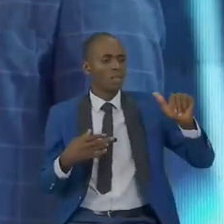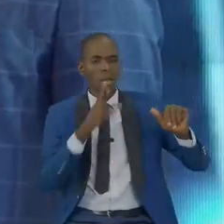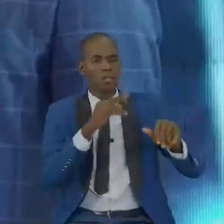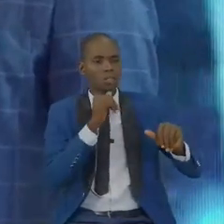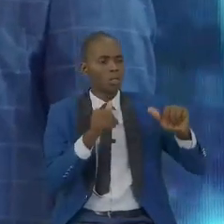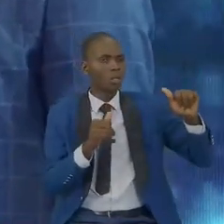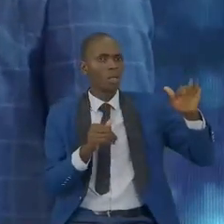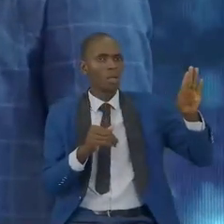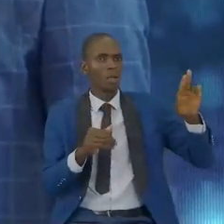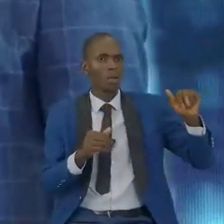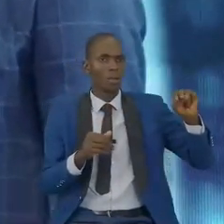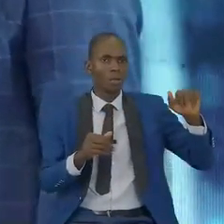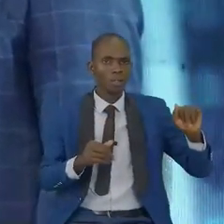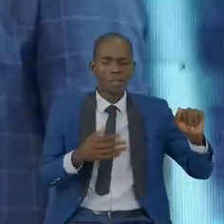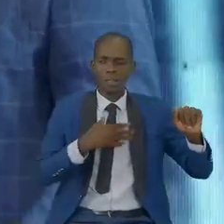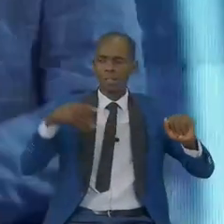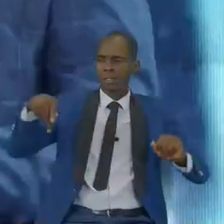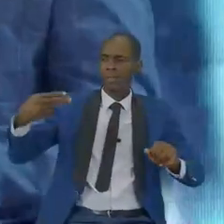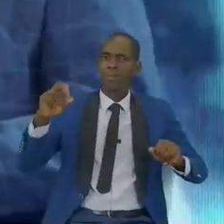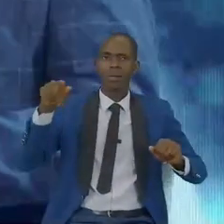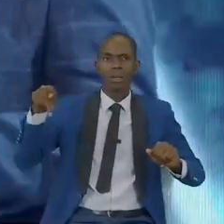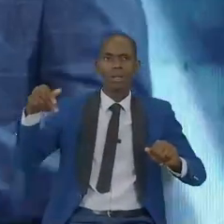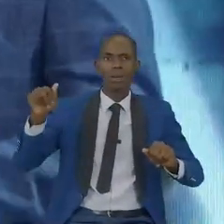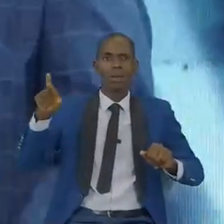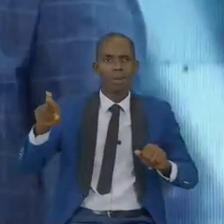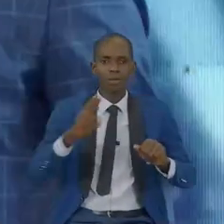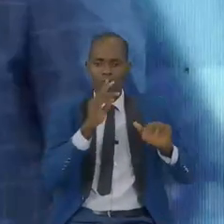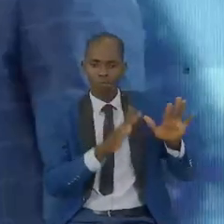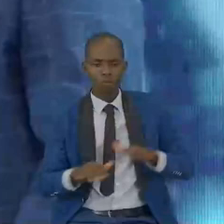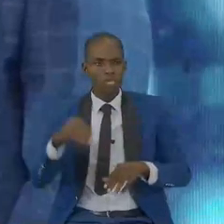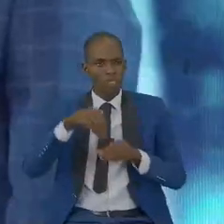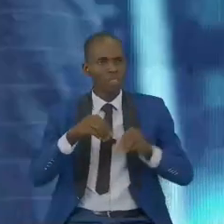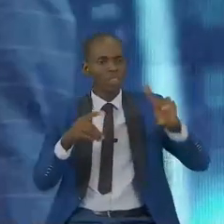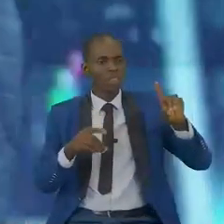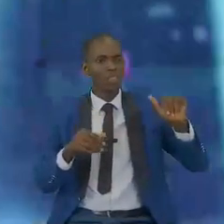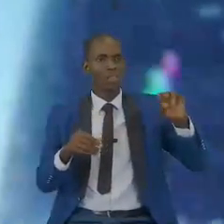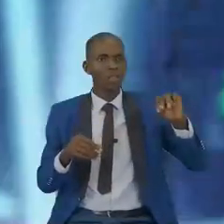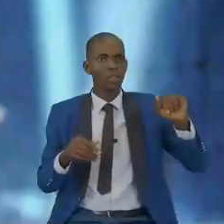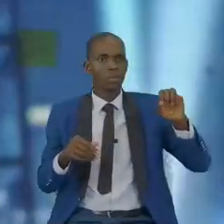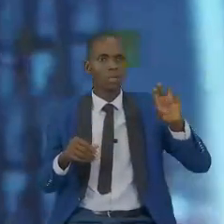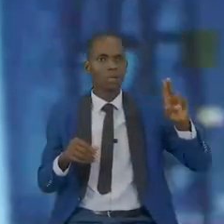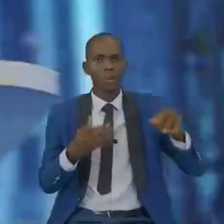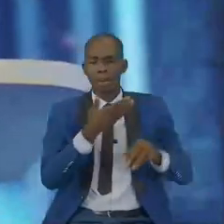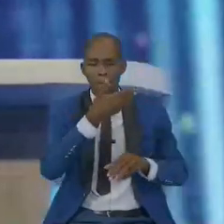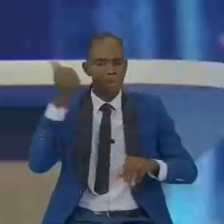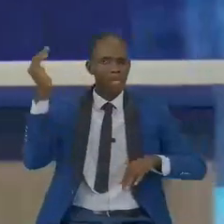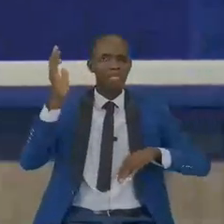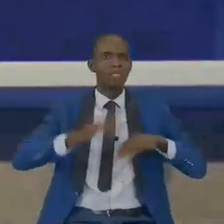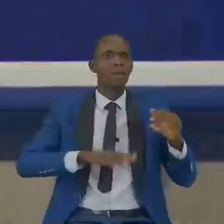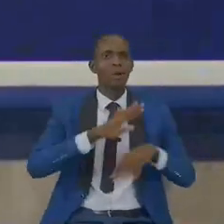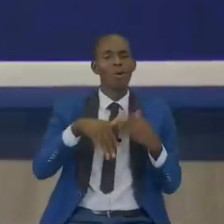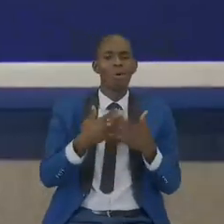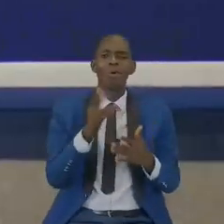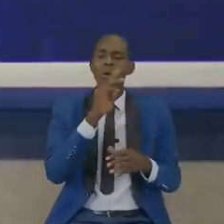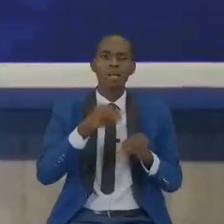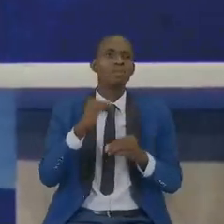Les fleuves de Dama, l'Abama et le Papa ne valent-ils